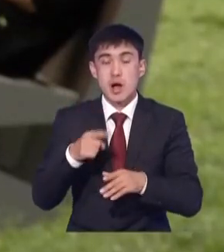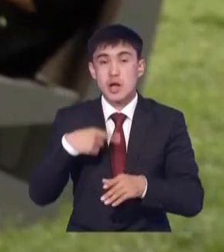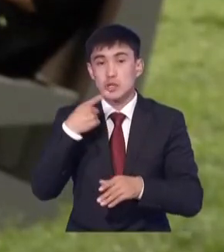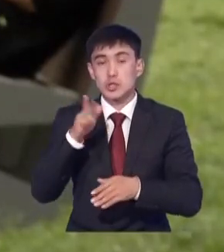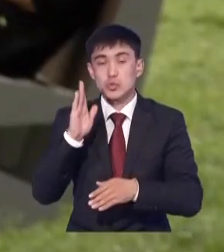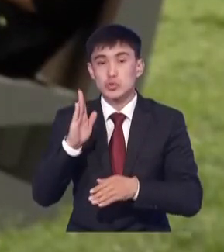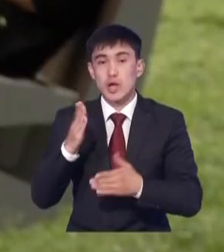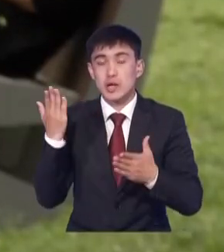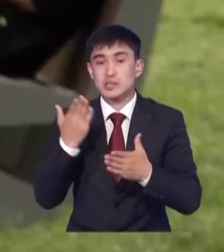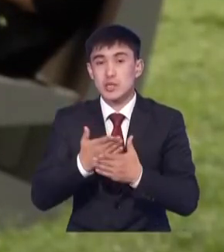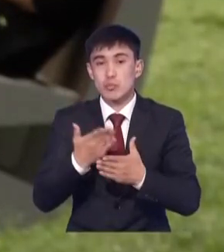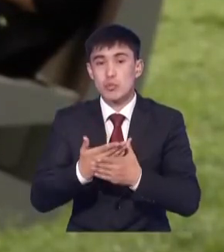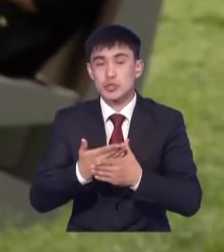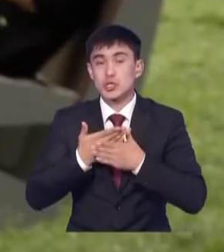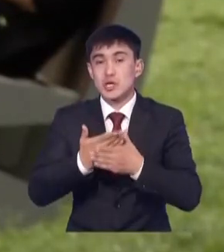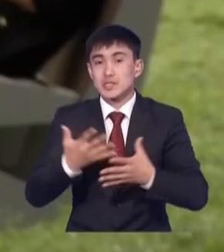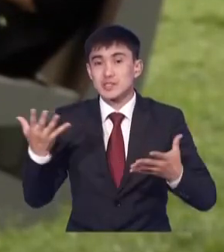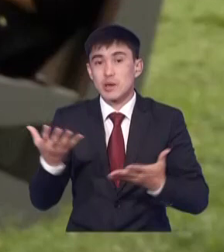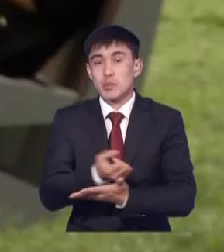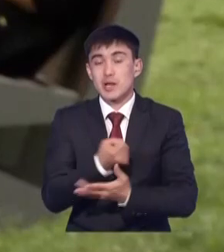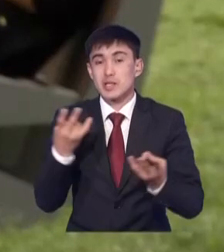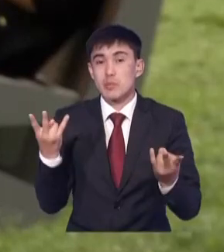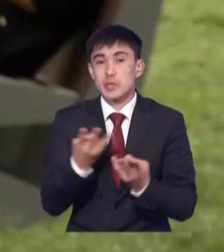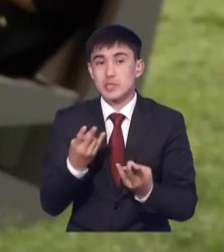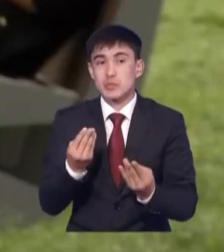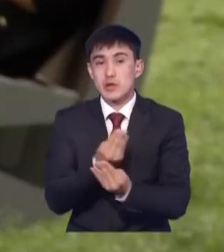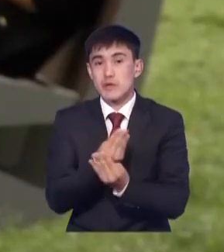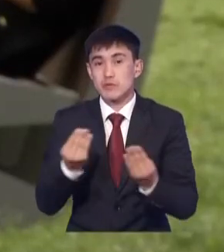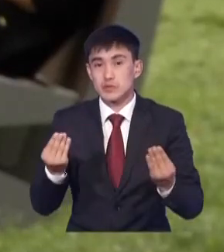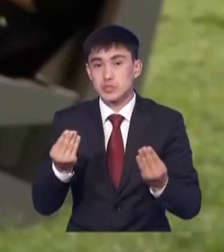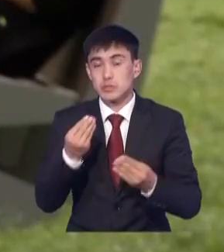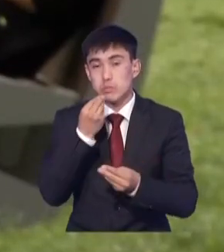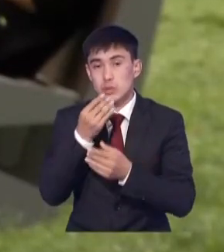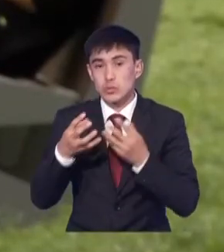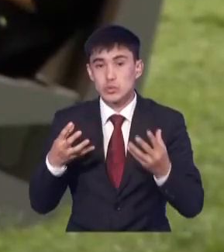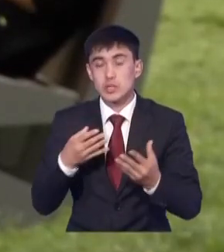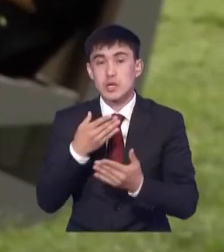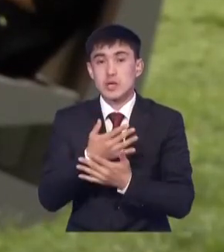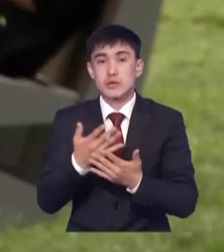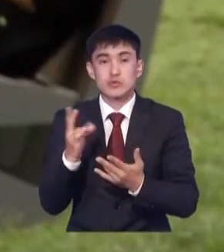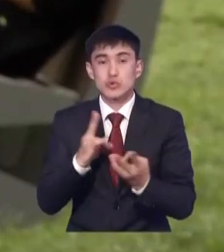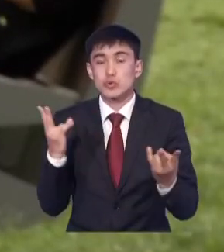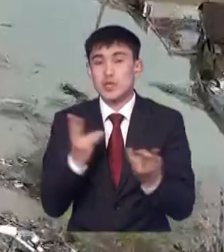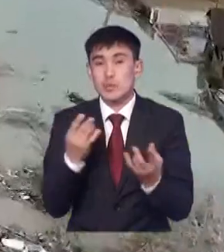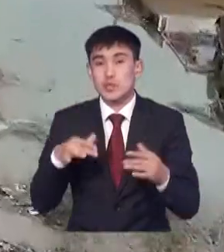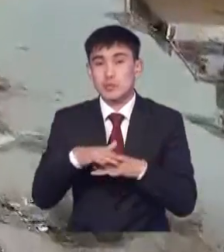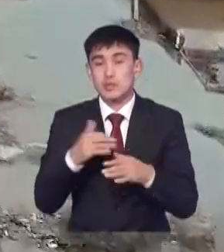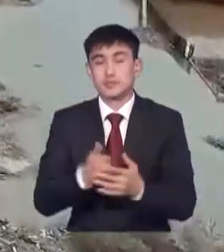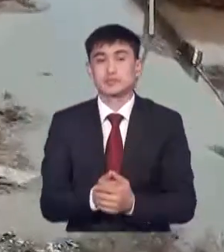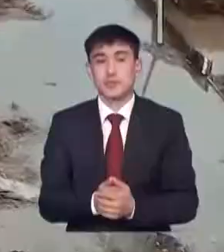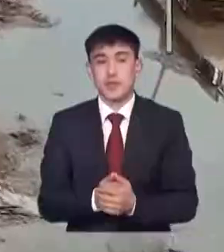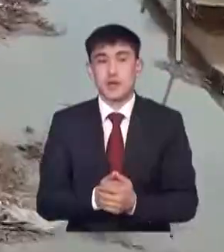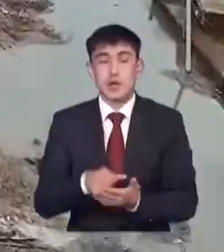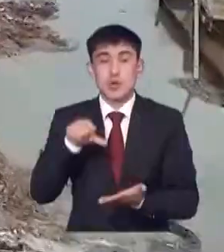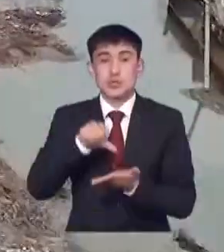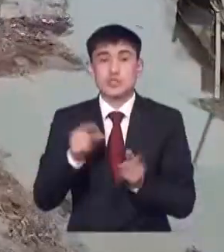откликнулись, оказали помощь, собрали необходимые продукты питания и все необходимое. Как отметили